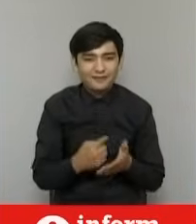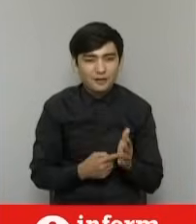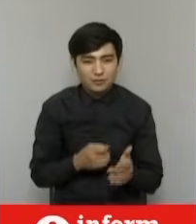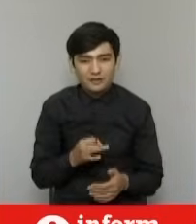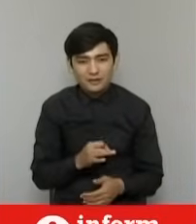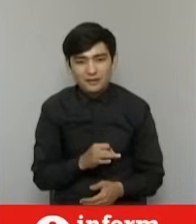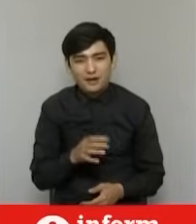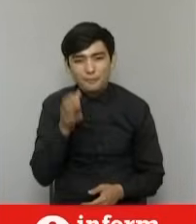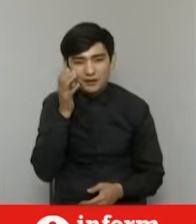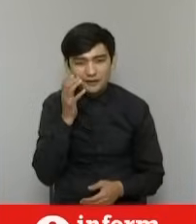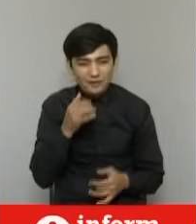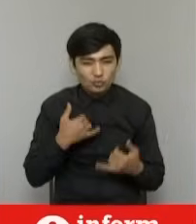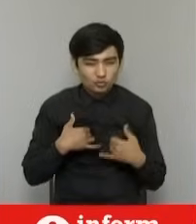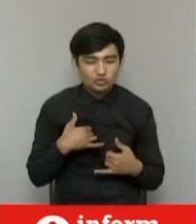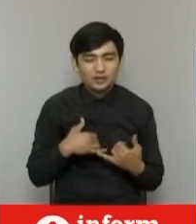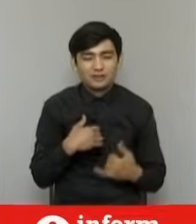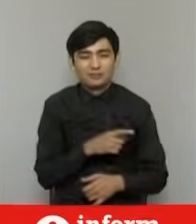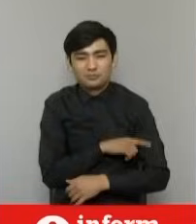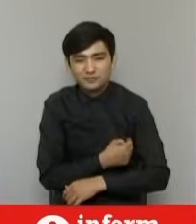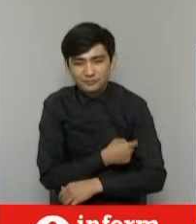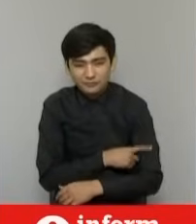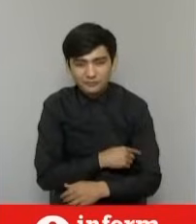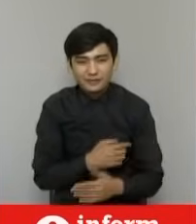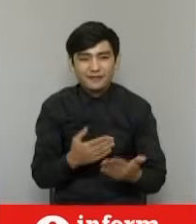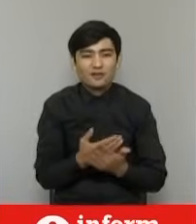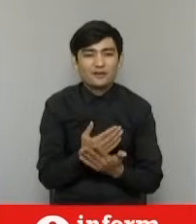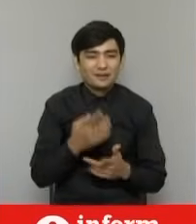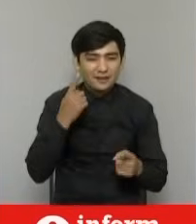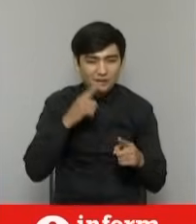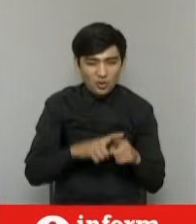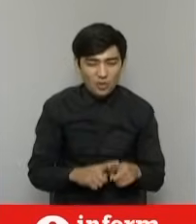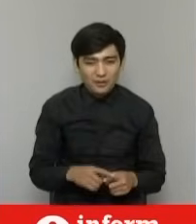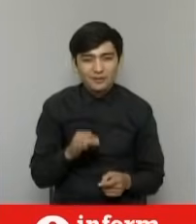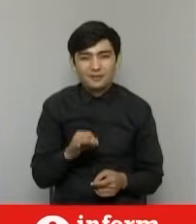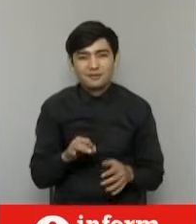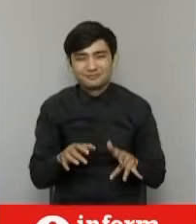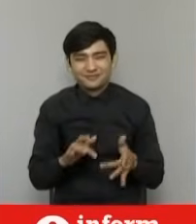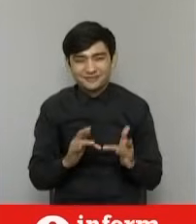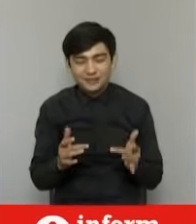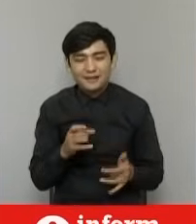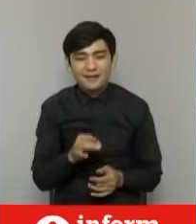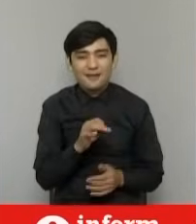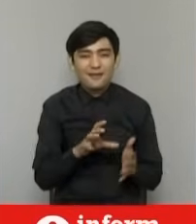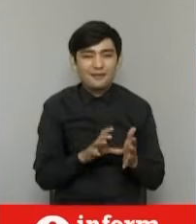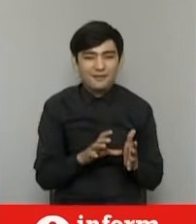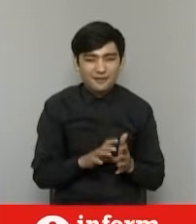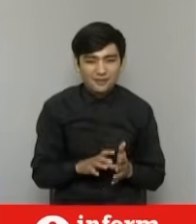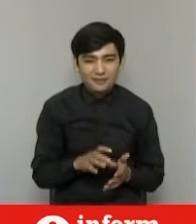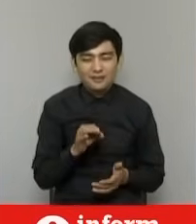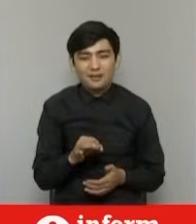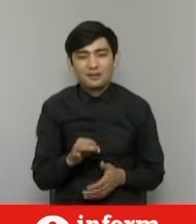специалистах в сферах образования, медицины, информационных технологий, конечно же, энергетики,